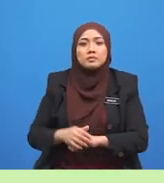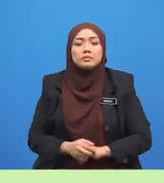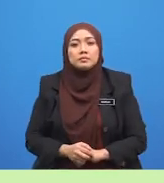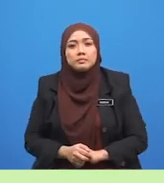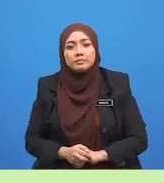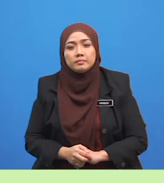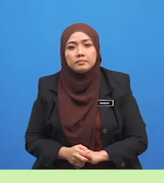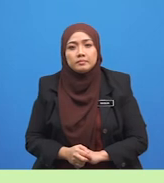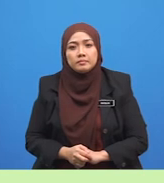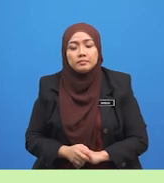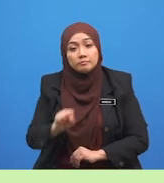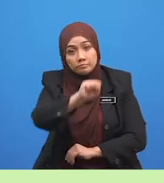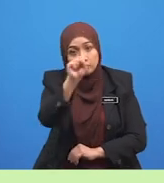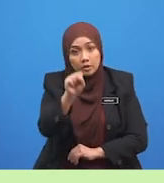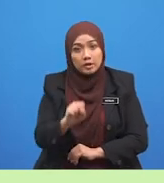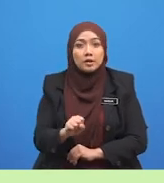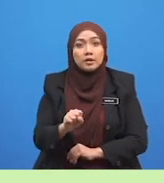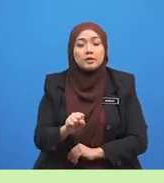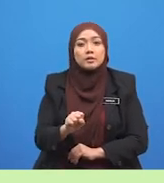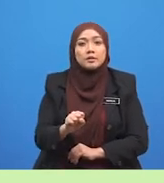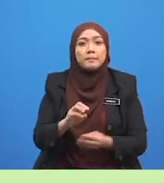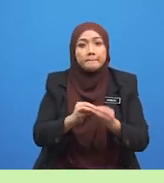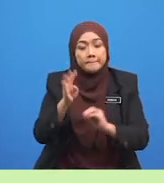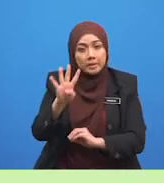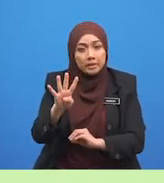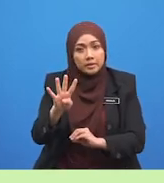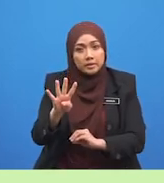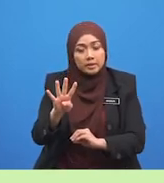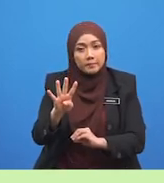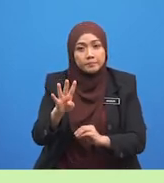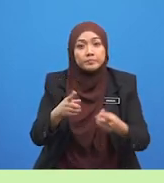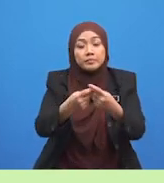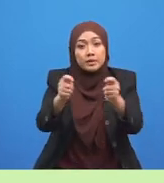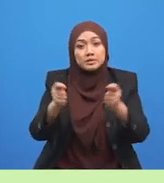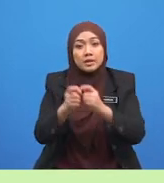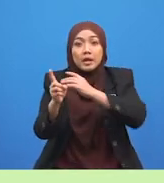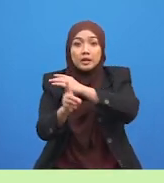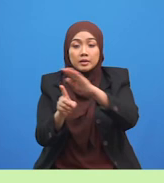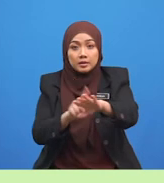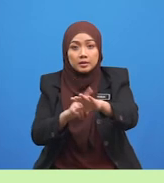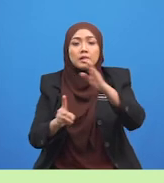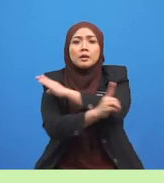Baiklah murid-murid. Soalan seterusnya, tasik yang terletak di daerah Pekan. Sama ada